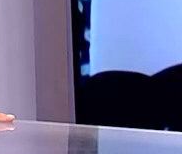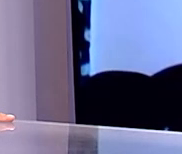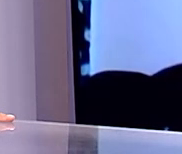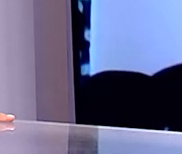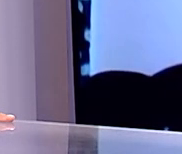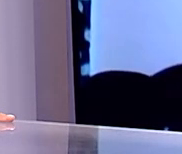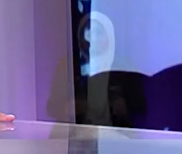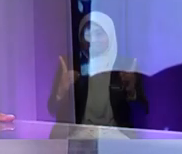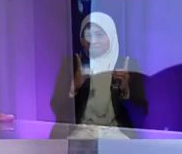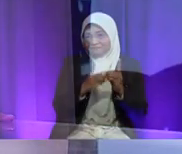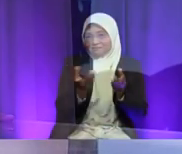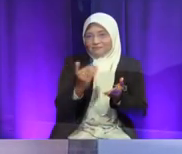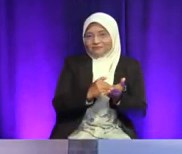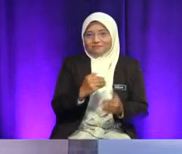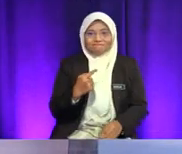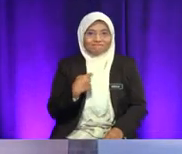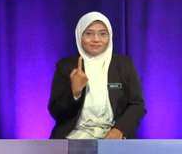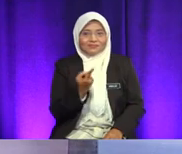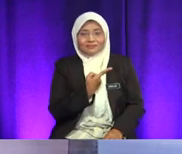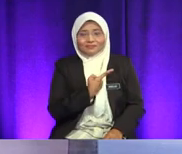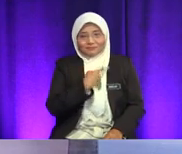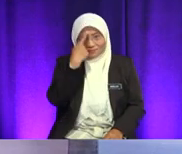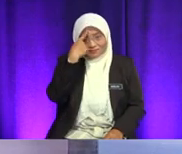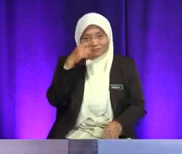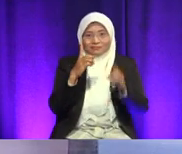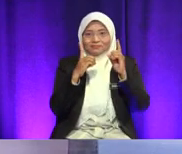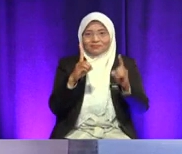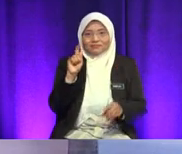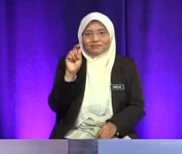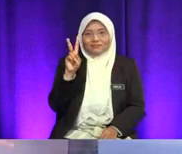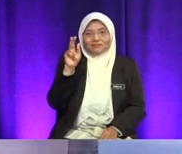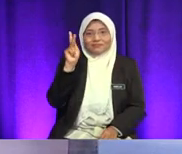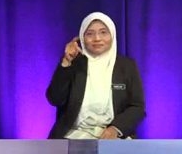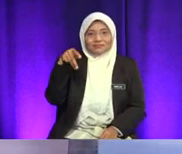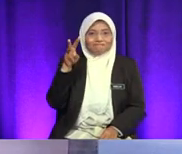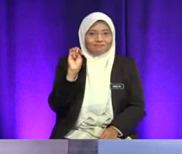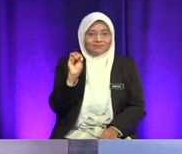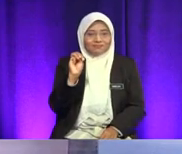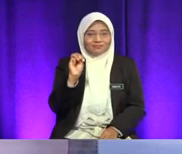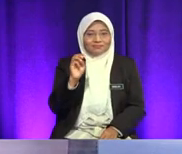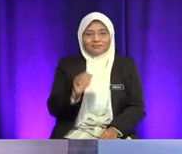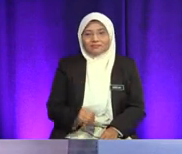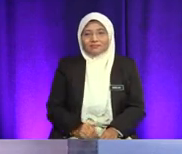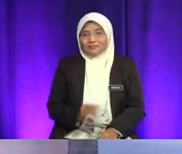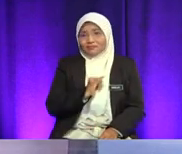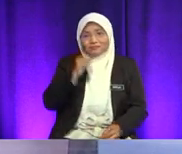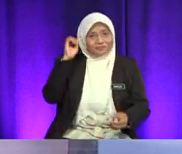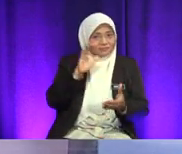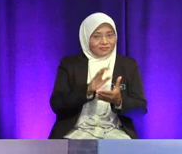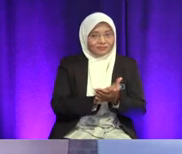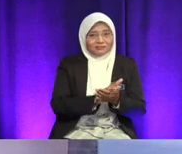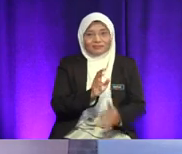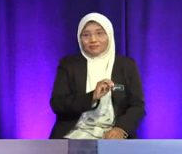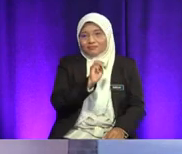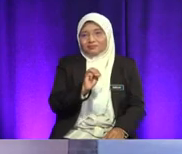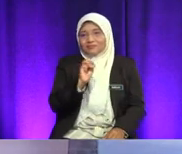Kembali lagi bersama kami di didik Tiwi cpm dan saya percaya murid-murid yang berada di tingkatan